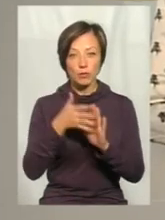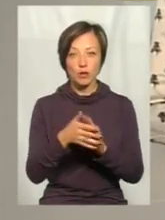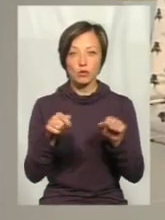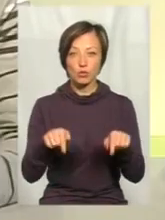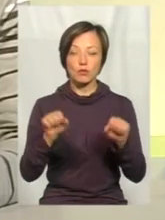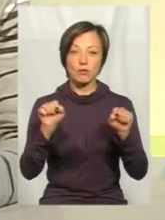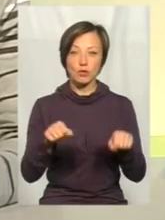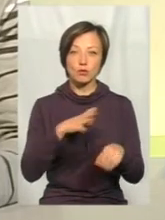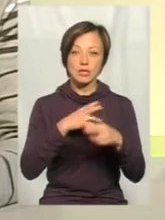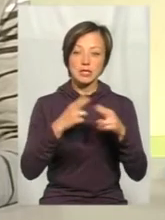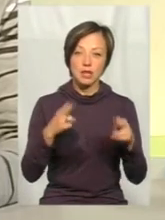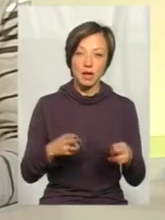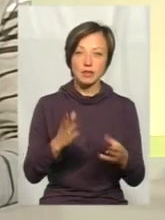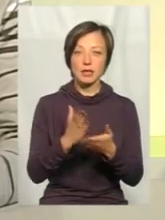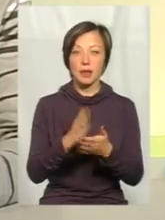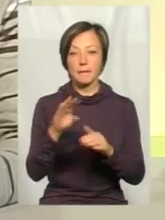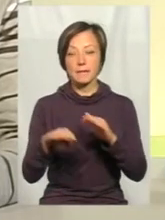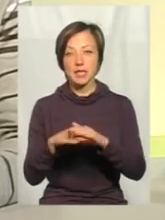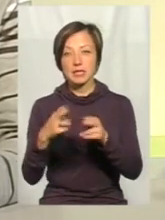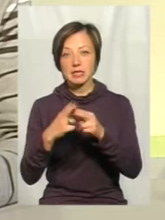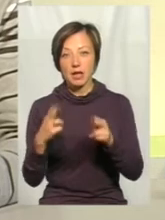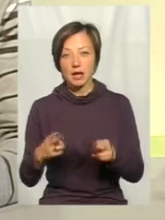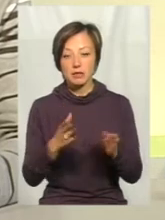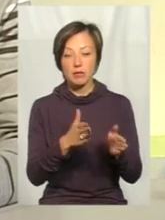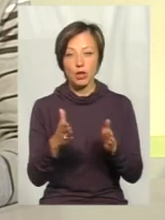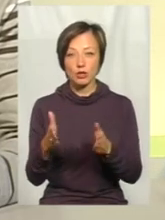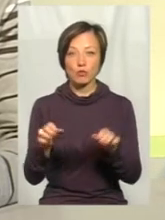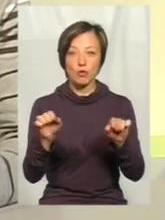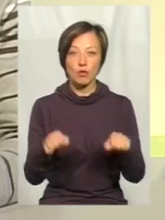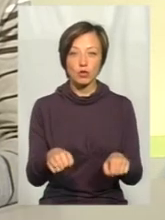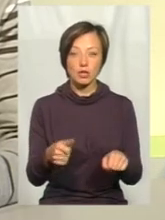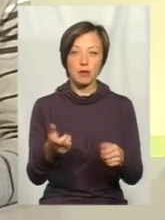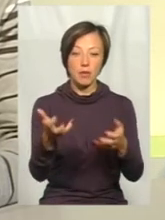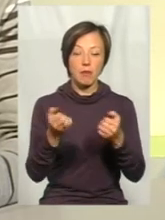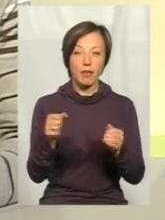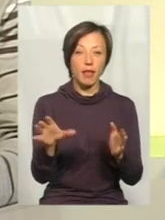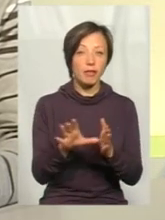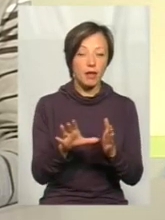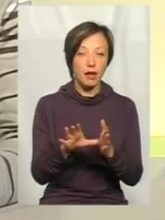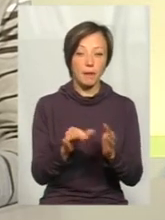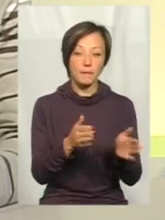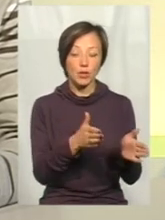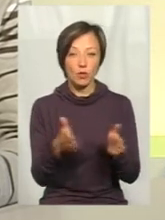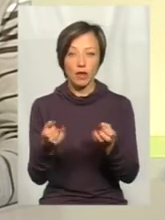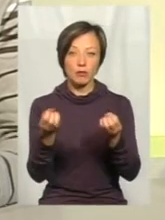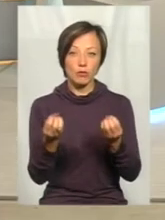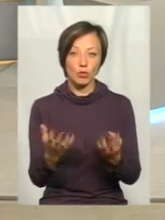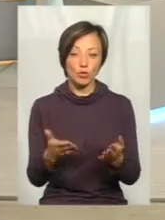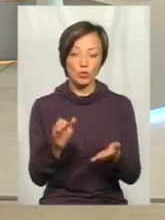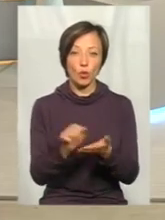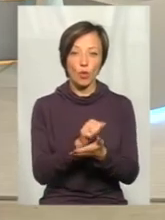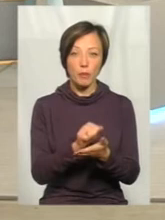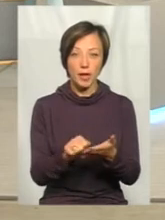принципі, може бути станція, тут є там або підстанція, або мережі, які спроможні приймати енергію, і підготували б просто елементарно